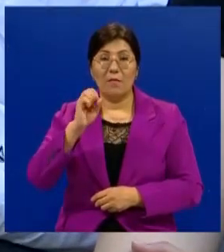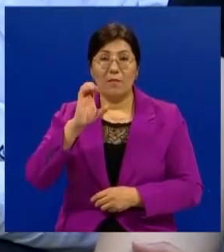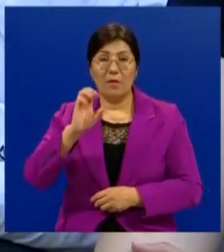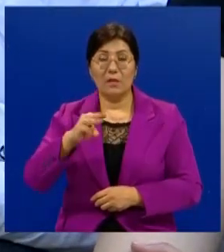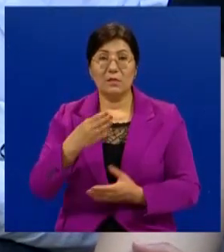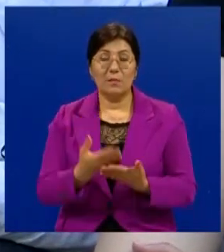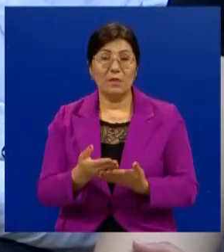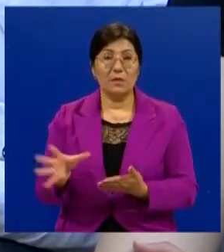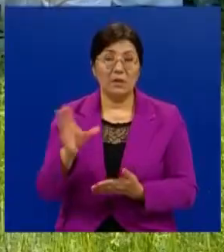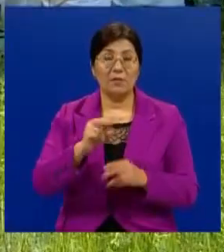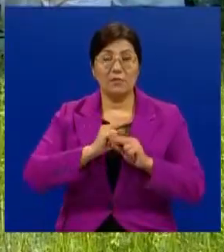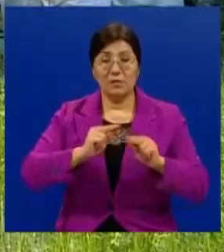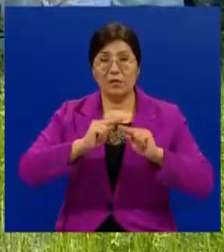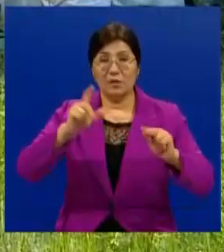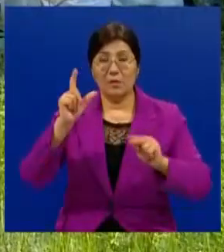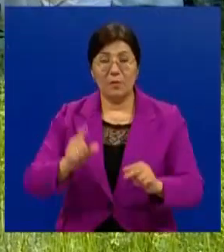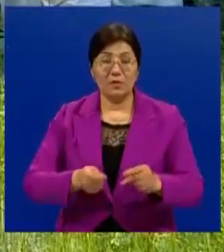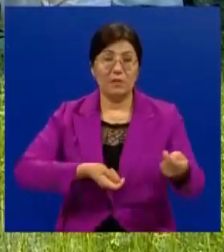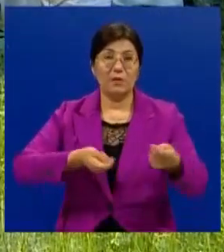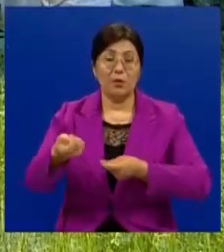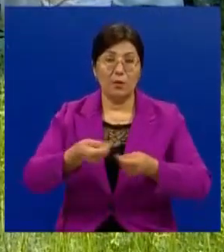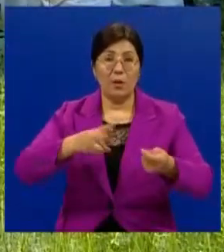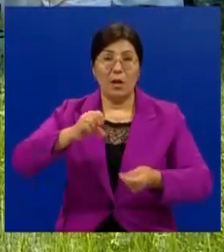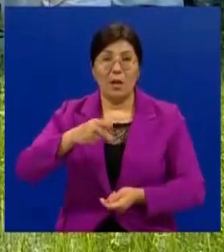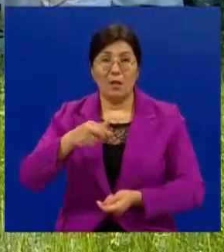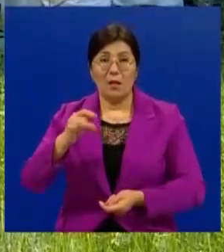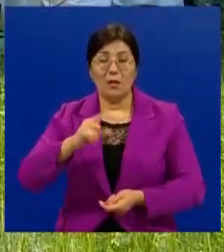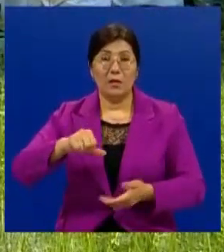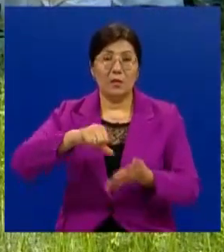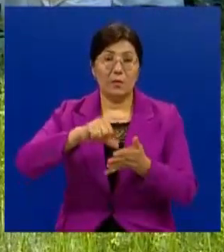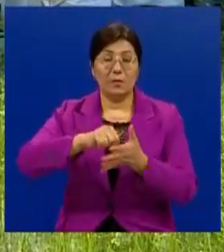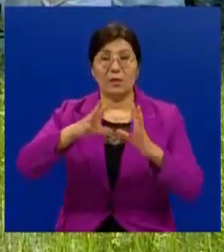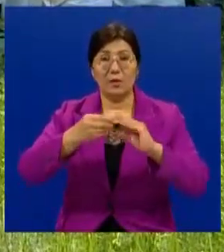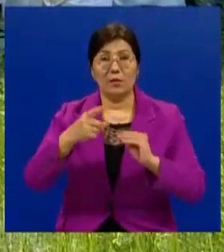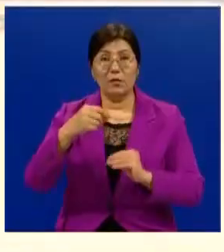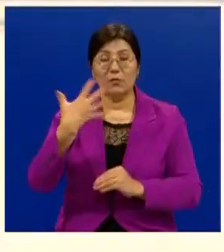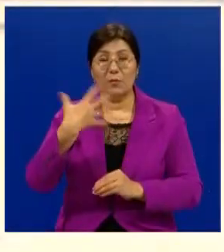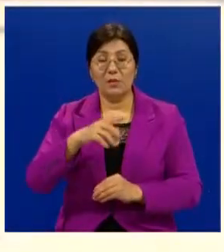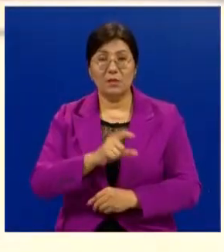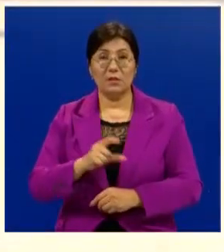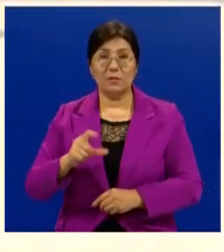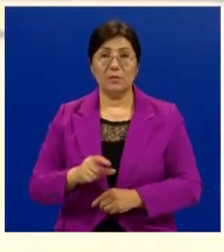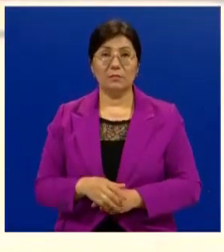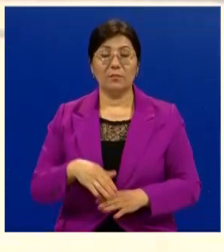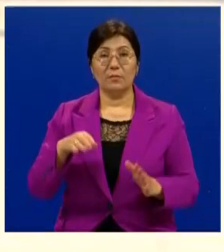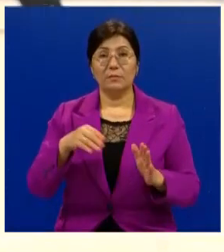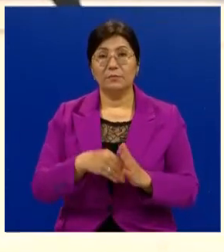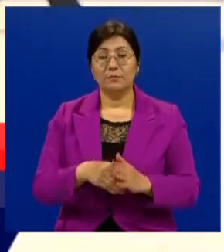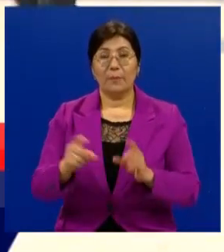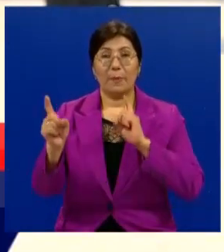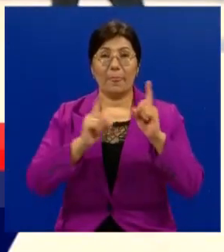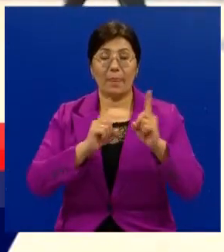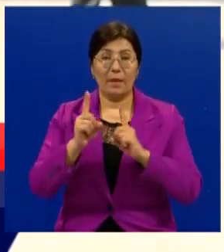который съехались воспитатели, вожатые, руководители лагерей. Всего участие приняли 150 человек. В рамках семинара